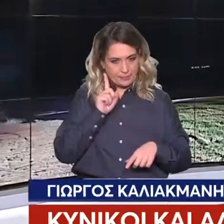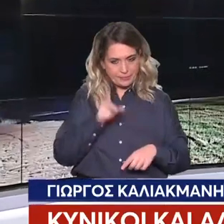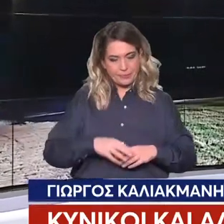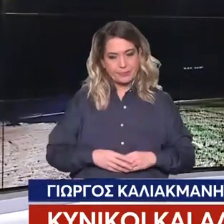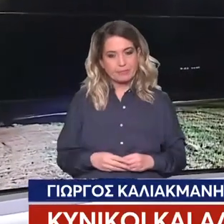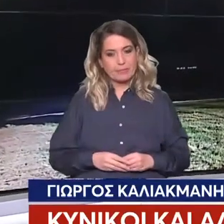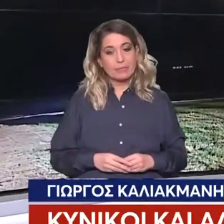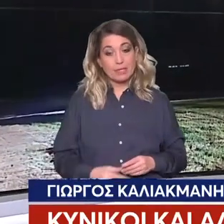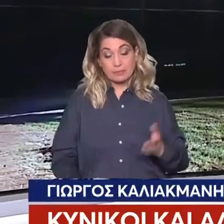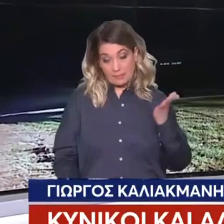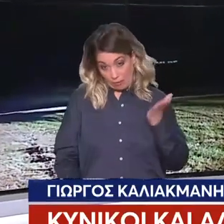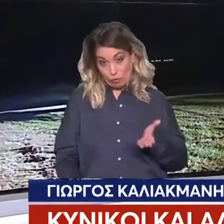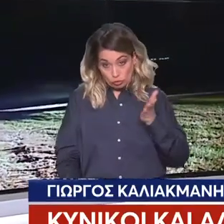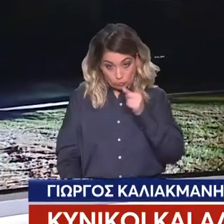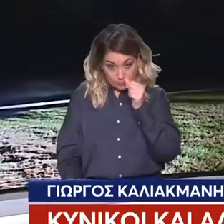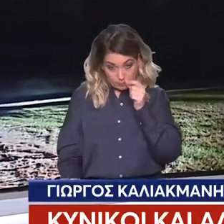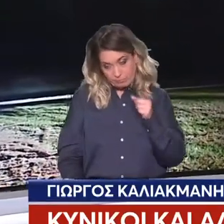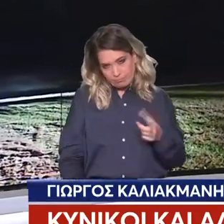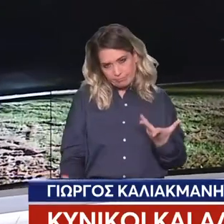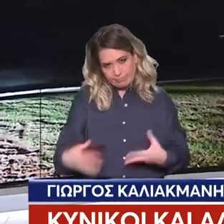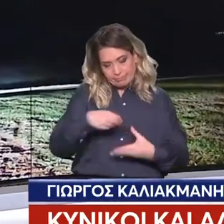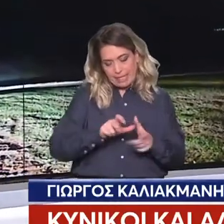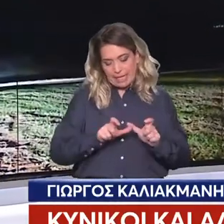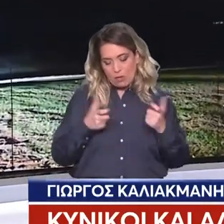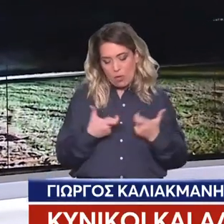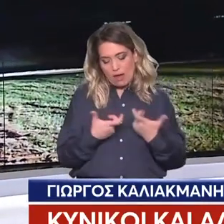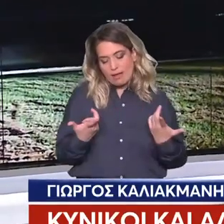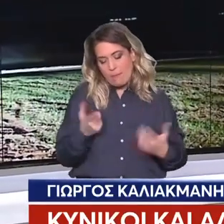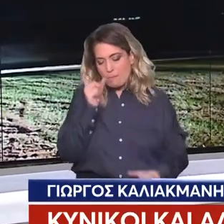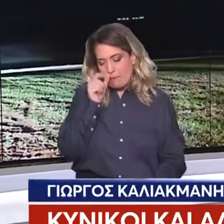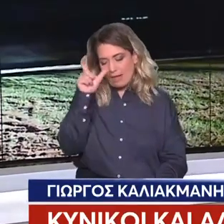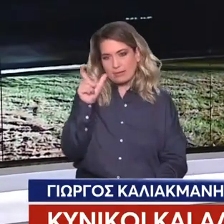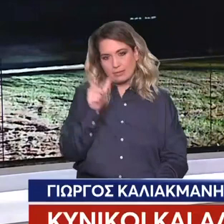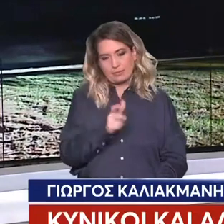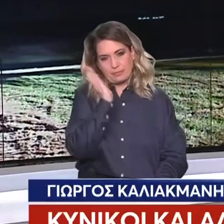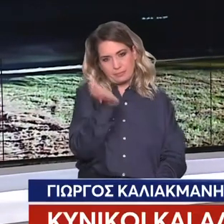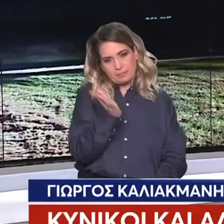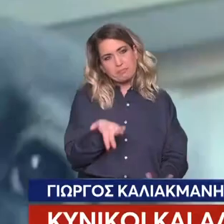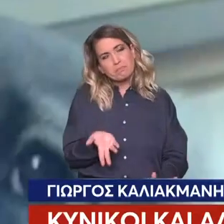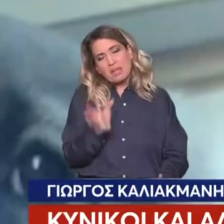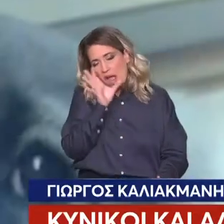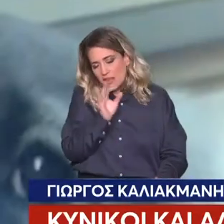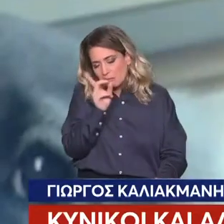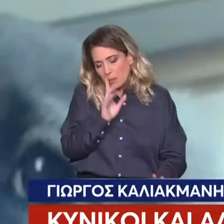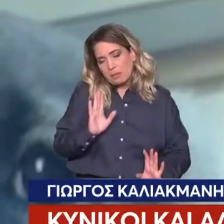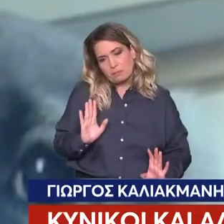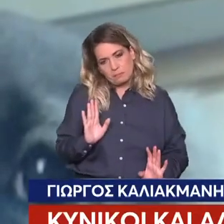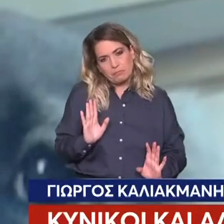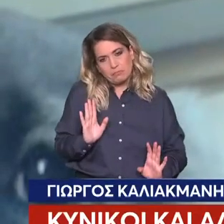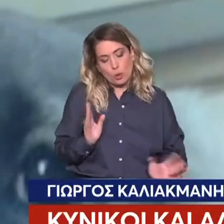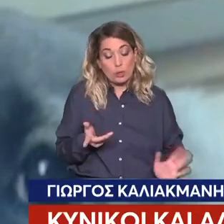καλά, μεγάλωσε σε ένα κακοποιητικό περιβάλλον, λέει εκείνη, με ένα κακοποιητικό πατέρα. Αυτό δεν μπορούμε να το ξέρουμε. Αυτό που μπορούμε να ξέρουμε είναι ότι η μάνα